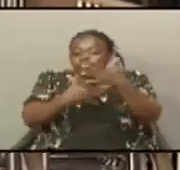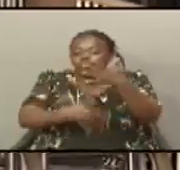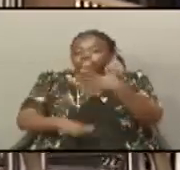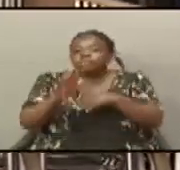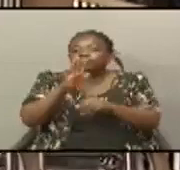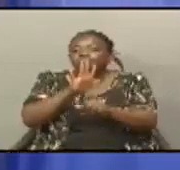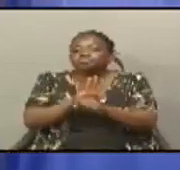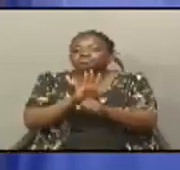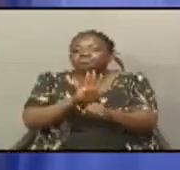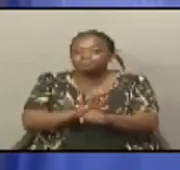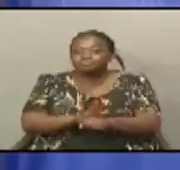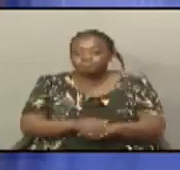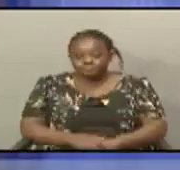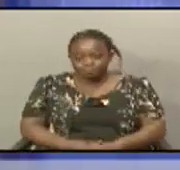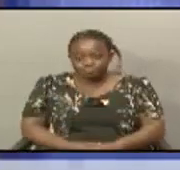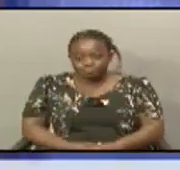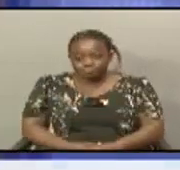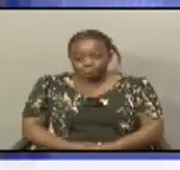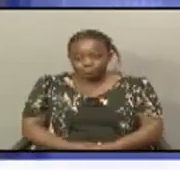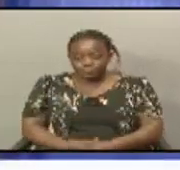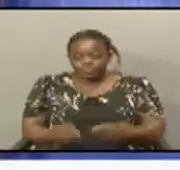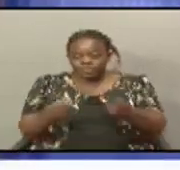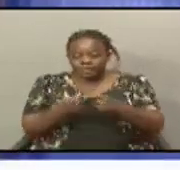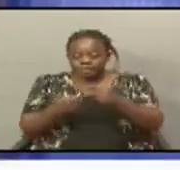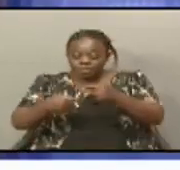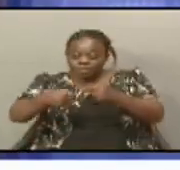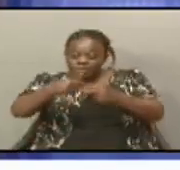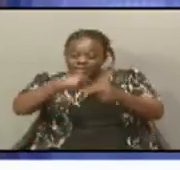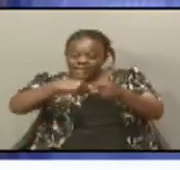omungi ddala. Siba afandikwa ako